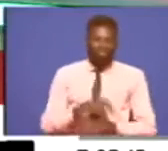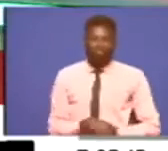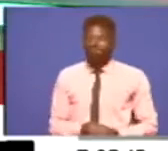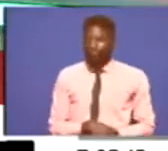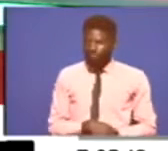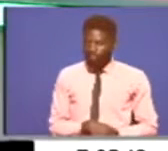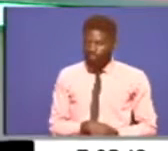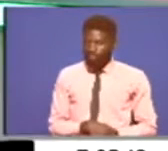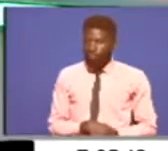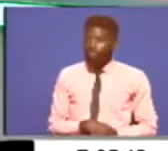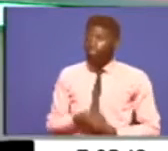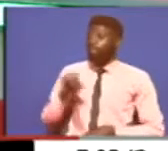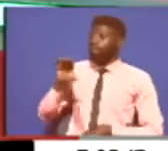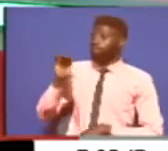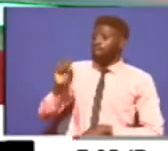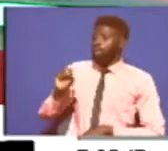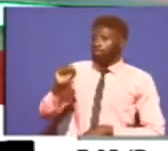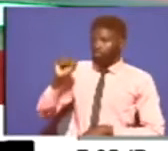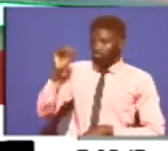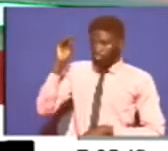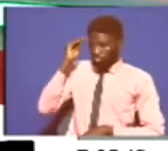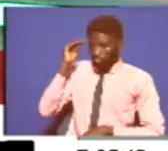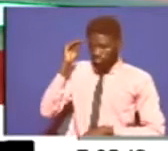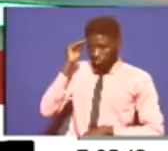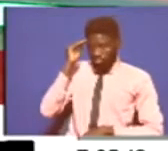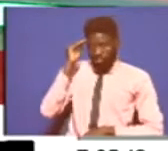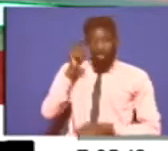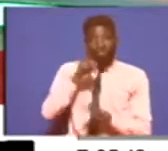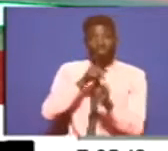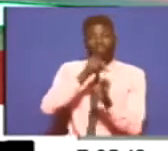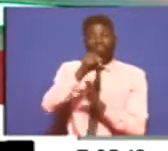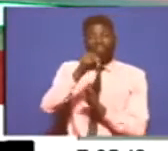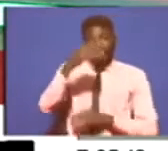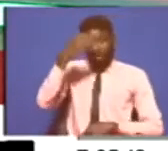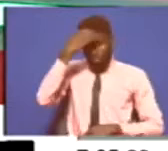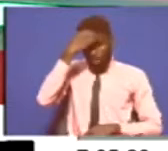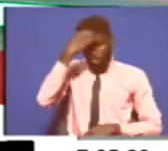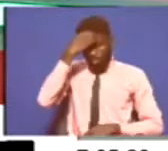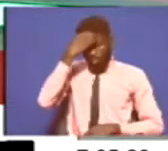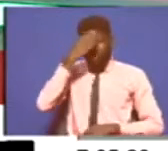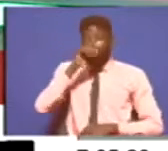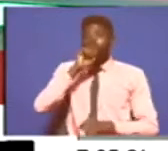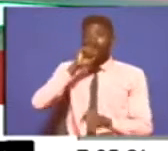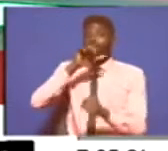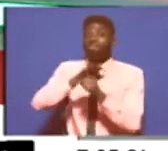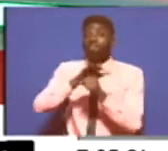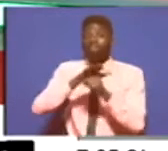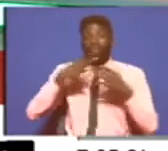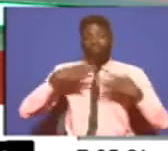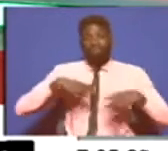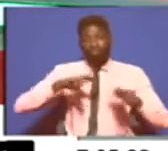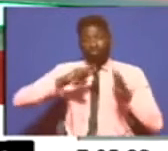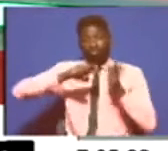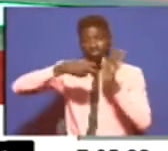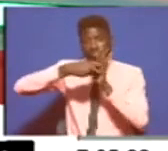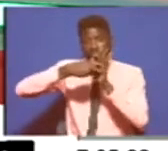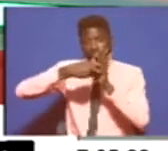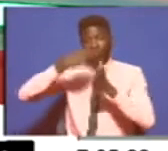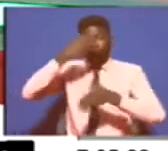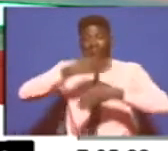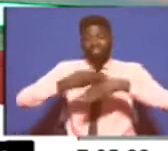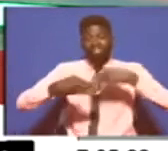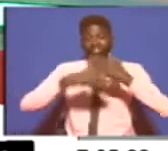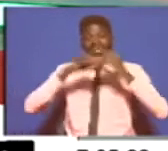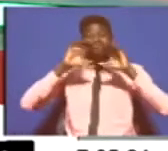Na waziri wa elimu Profesa George Magoha amewahakikishia wakandarasi walio na zabuni ya ujenzi wa madarasa ya mfumo mpya